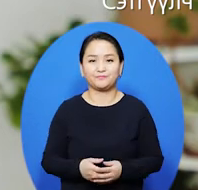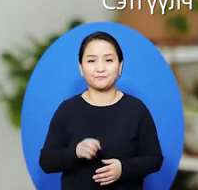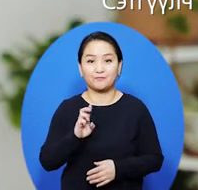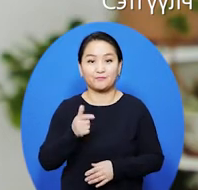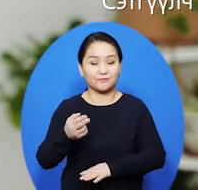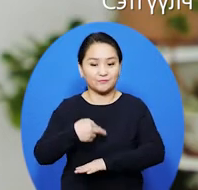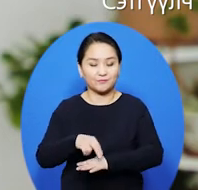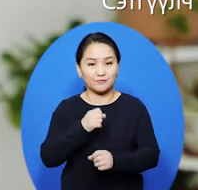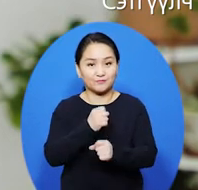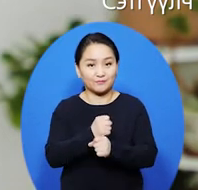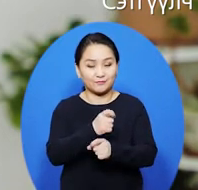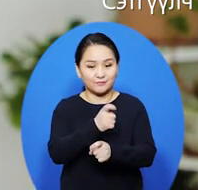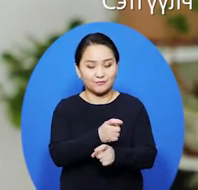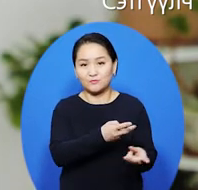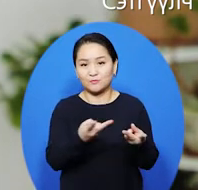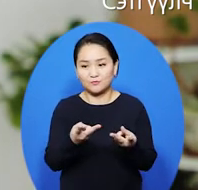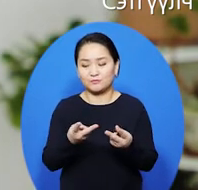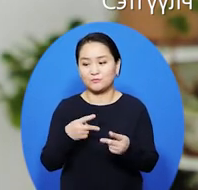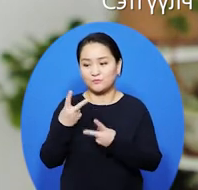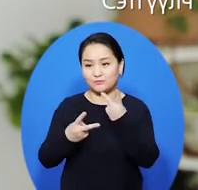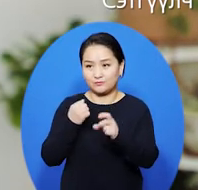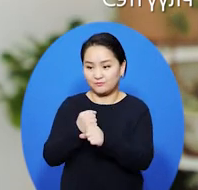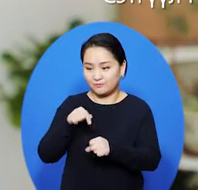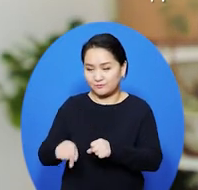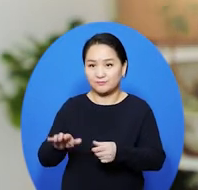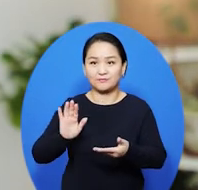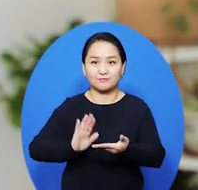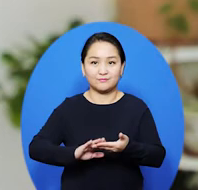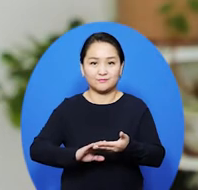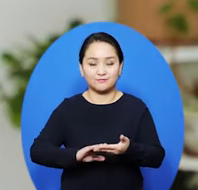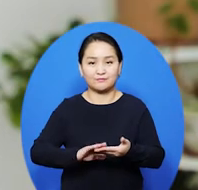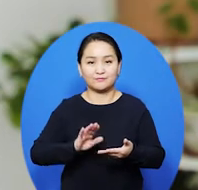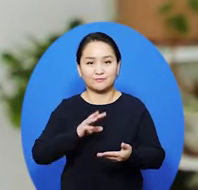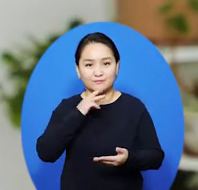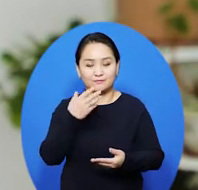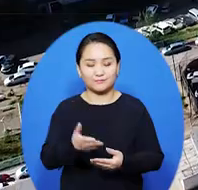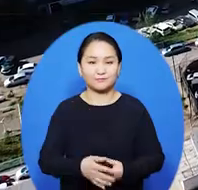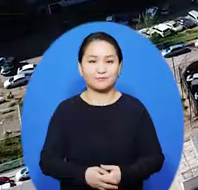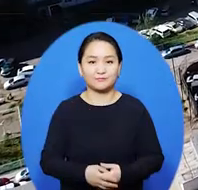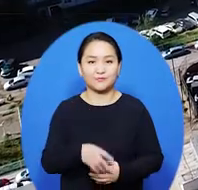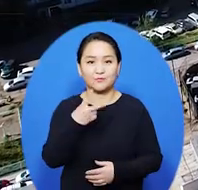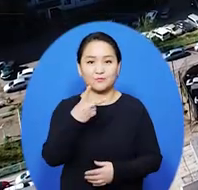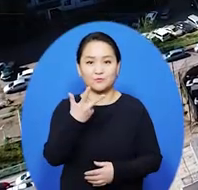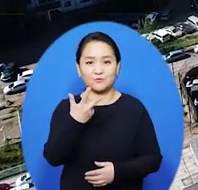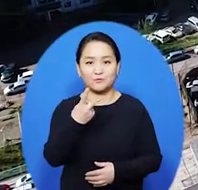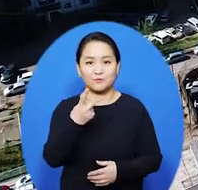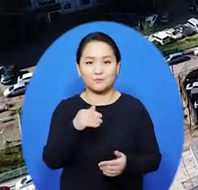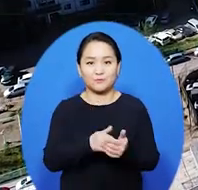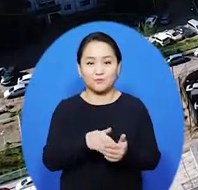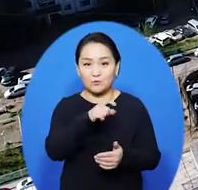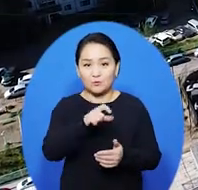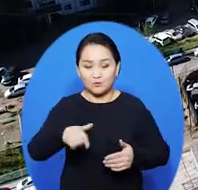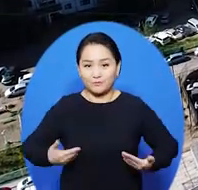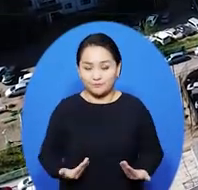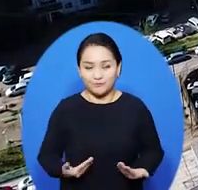хүрч байна. За Баянгол дүүргийн хөдөлмөр халамж үйлчилгээний хилцсэн үйл ажиллагаатай өнөөдөр бид танилцаж сурулж тохолно. 231,000